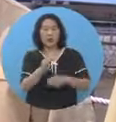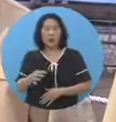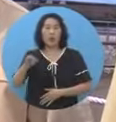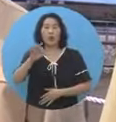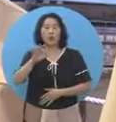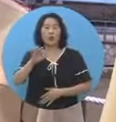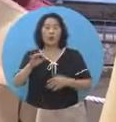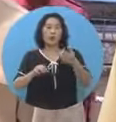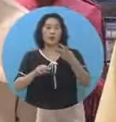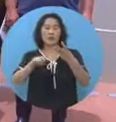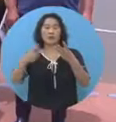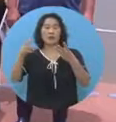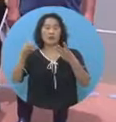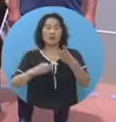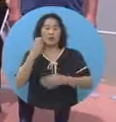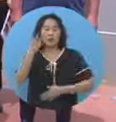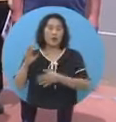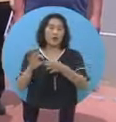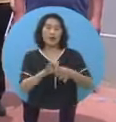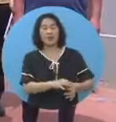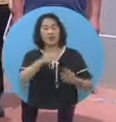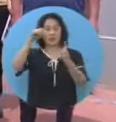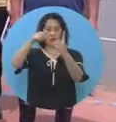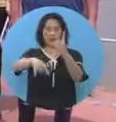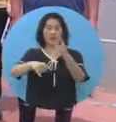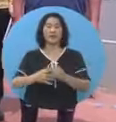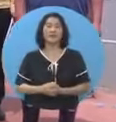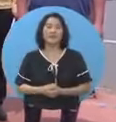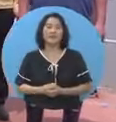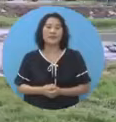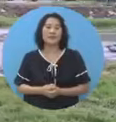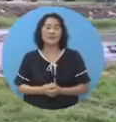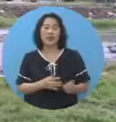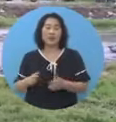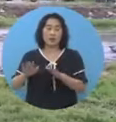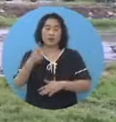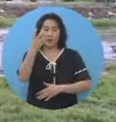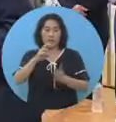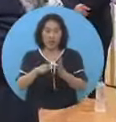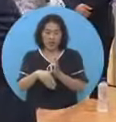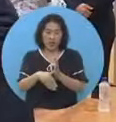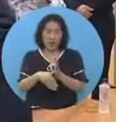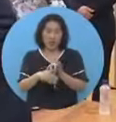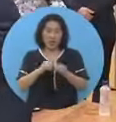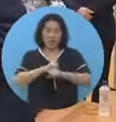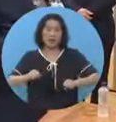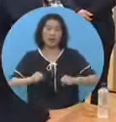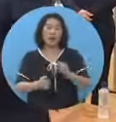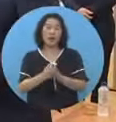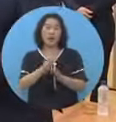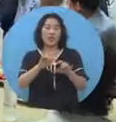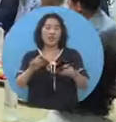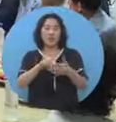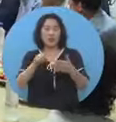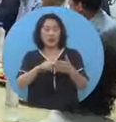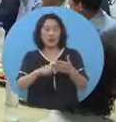오른 63.2%를 기록하며 3개월 연속 1위 자리를 지켰습니다. 한편 이번 조사의 광역시도별 표본